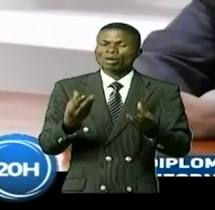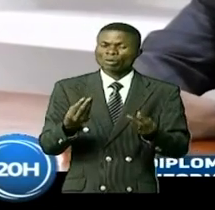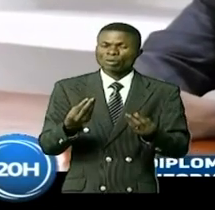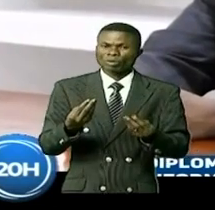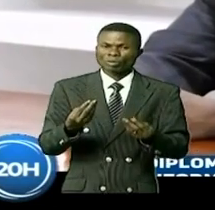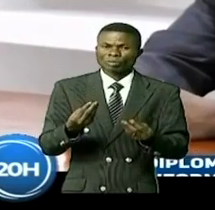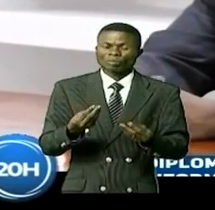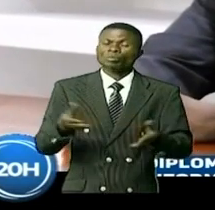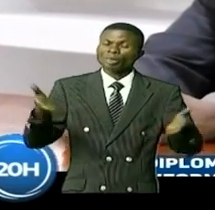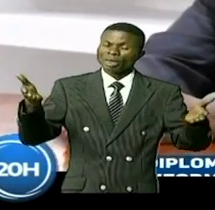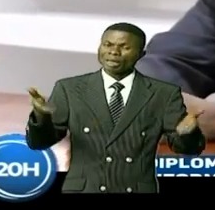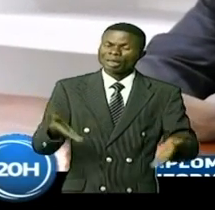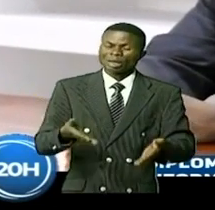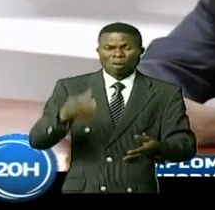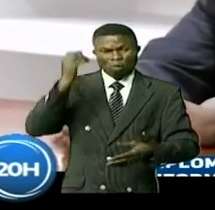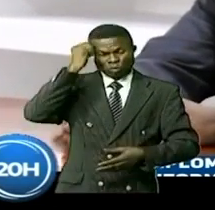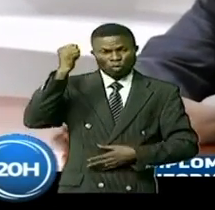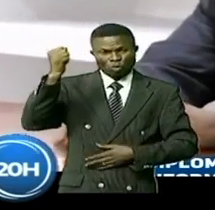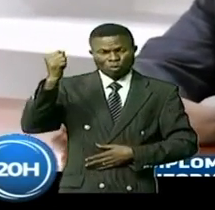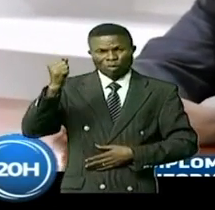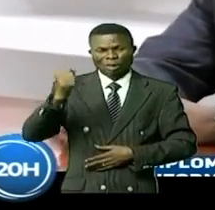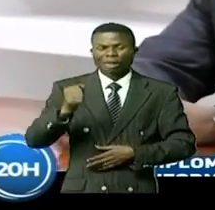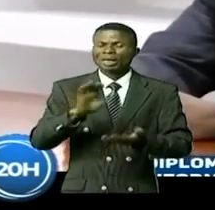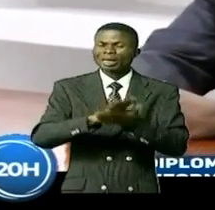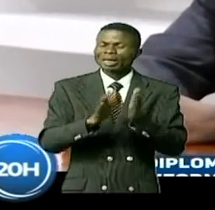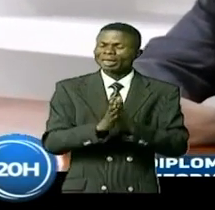cette exigence, elle a une importance